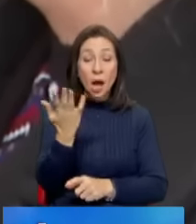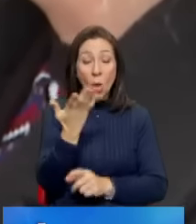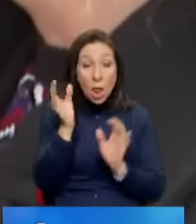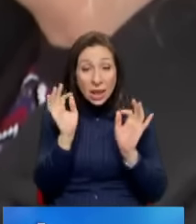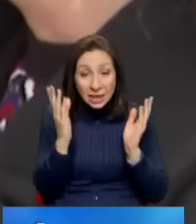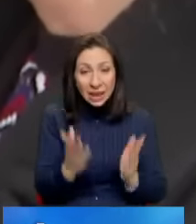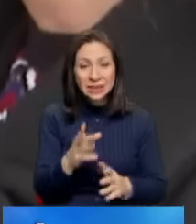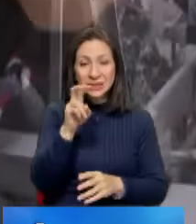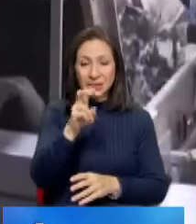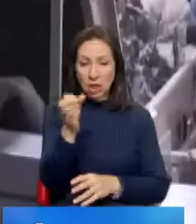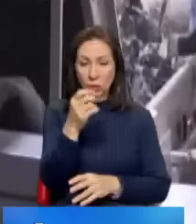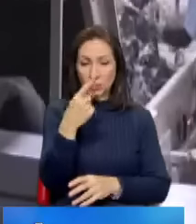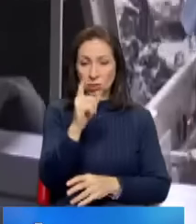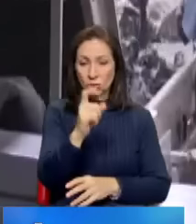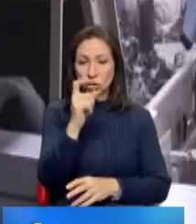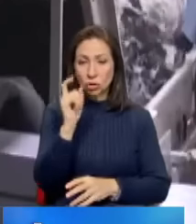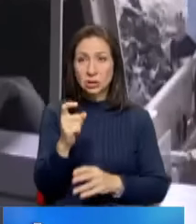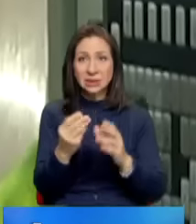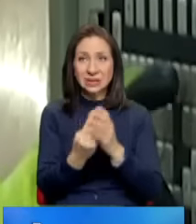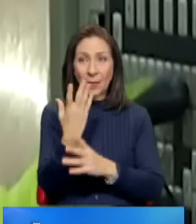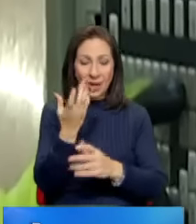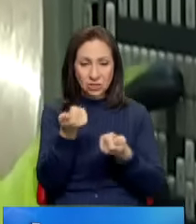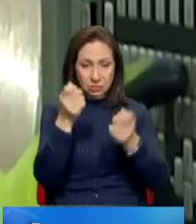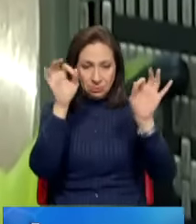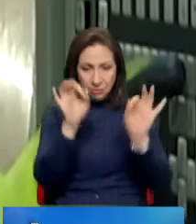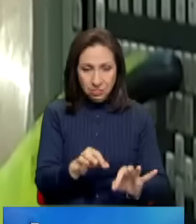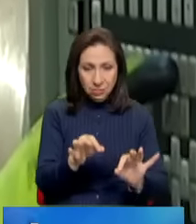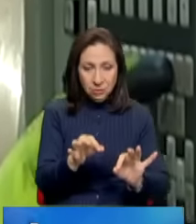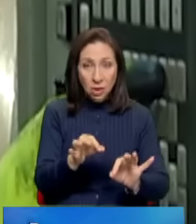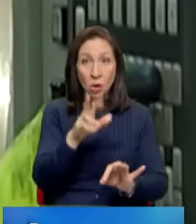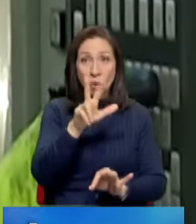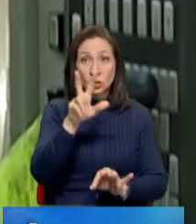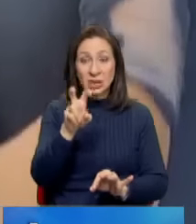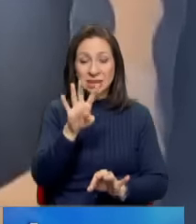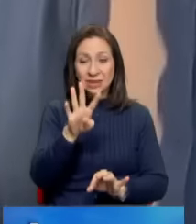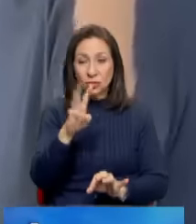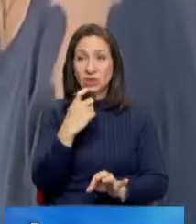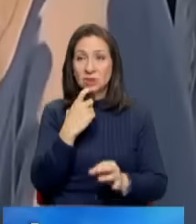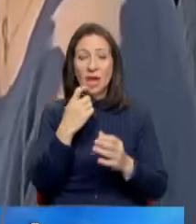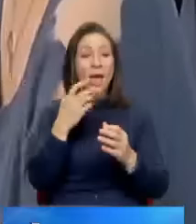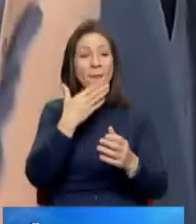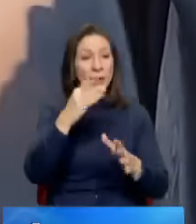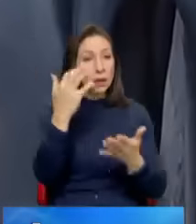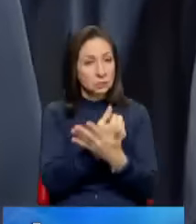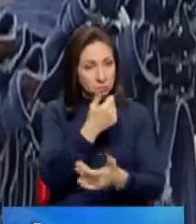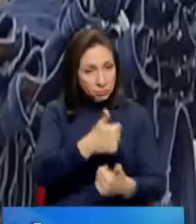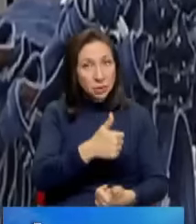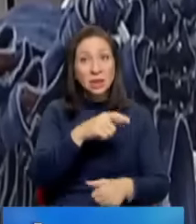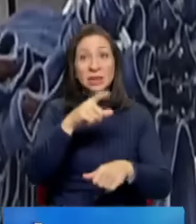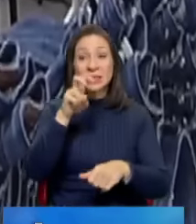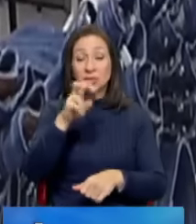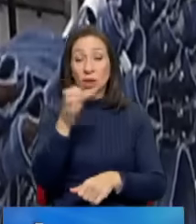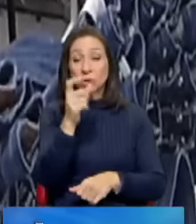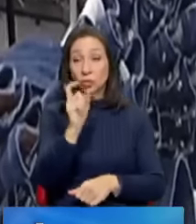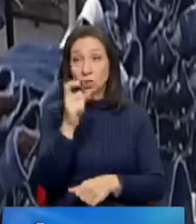öyle ki 8 Eylül 1999 sabah vardiyasındaki arkadaş 38-43 yaşında emeklilik hakkı elde etti. Ama